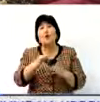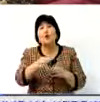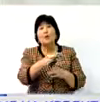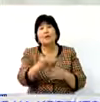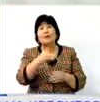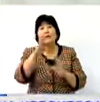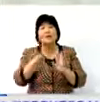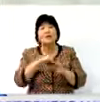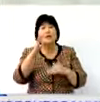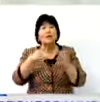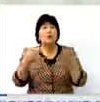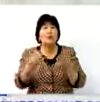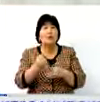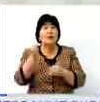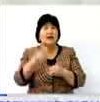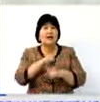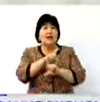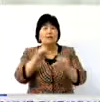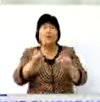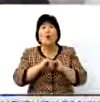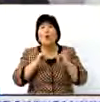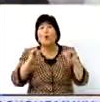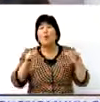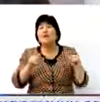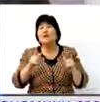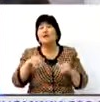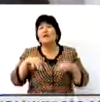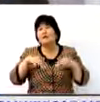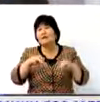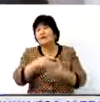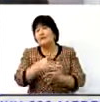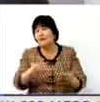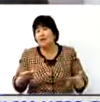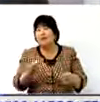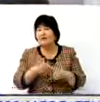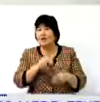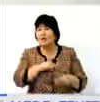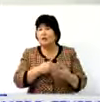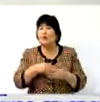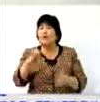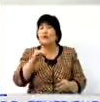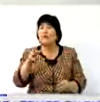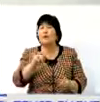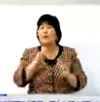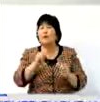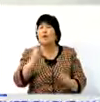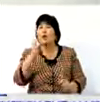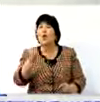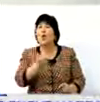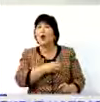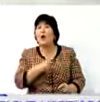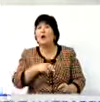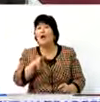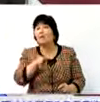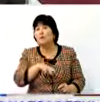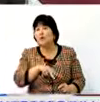ней были построены новые центральные больницы. Увеличился парк санитарного транспорта. За свой труд София Макашева удостоена трех орденов.